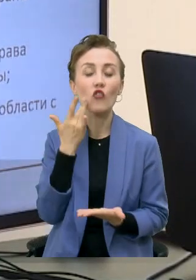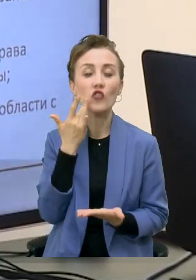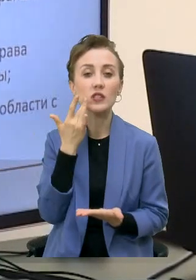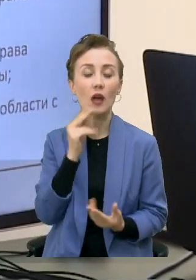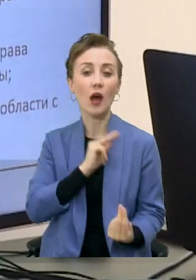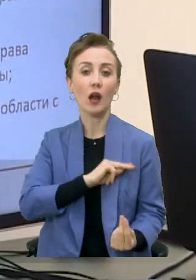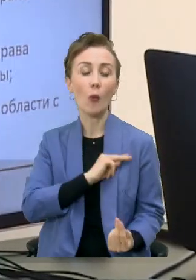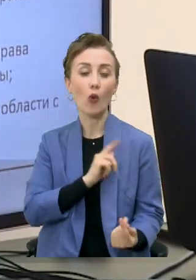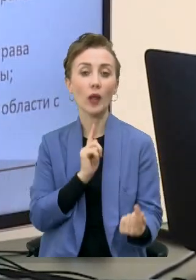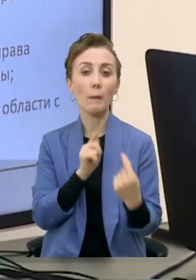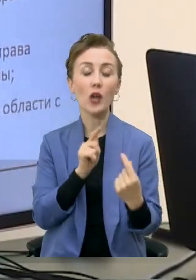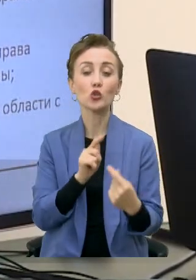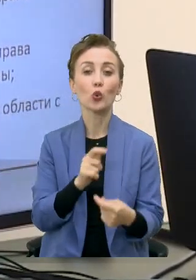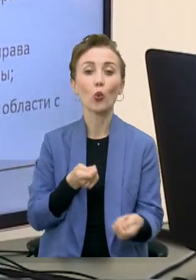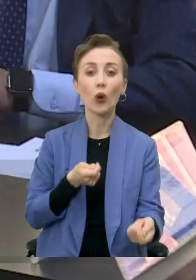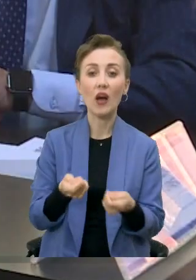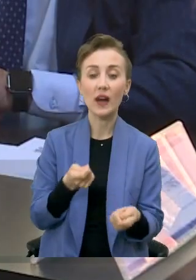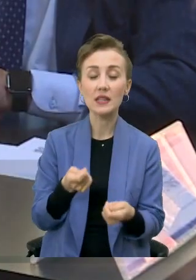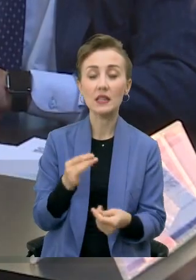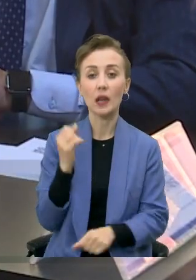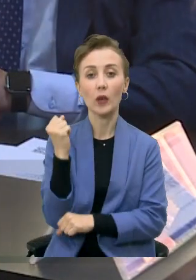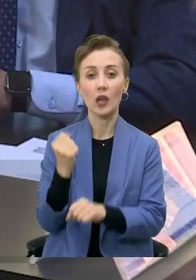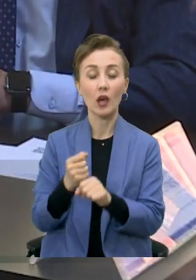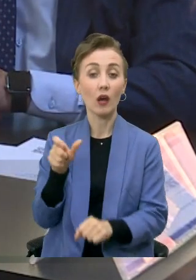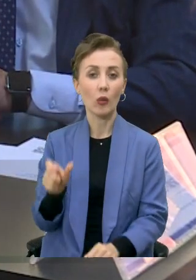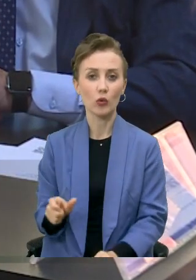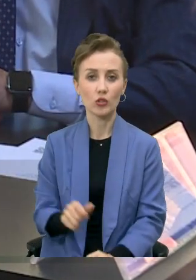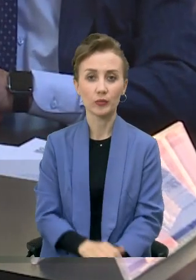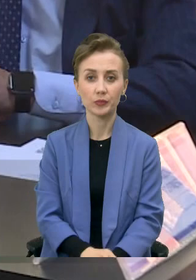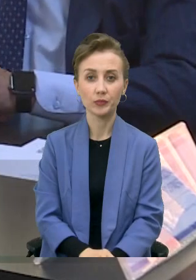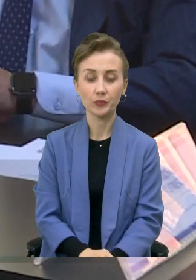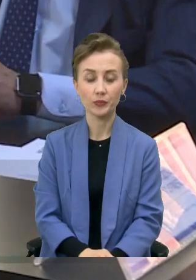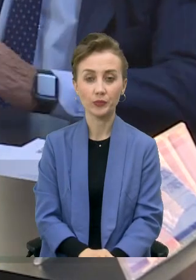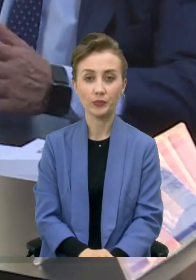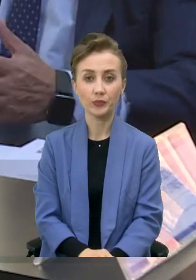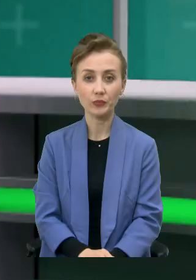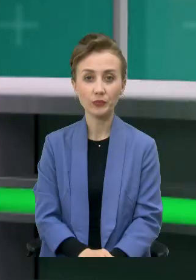руководителем и коллективом. Эльмира Оспанова, Алишер Шакубаев, Ардак Тлеугабулов, Кокче, Акпарат.